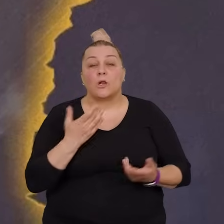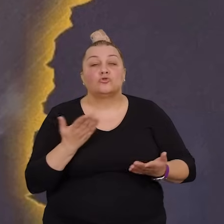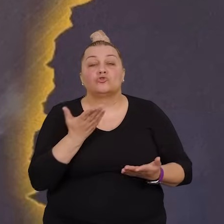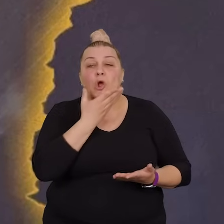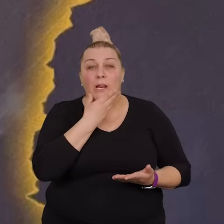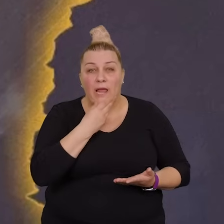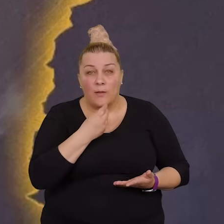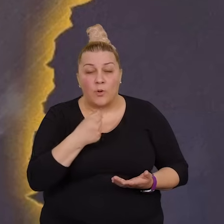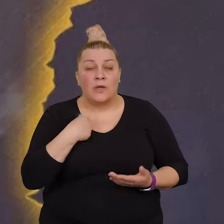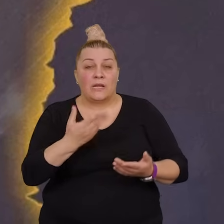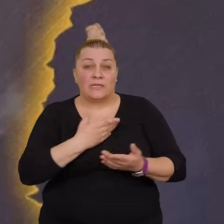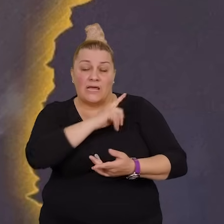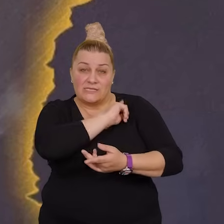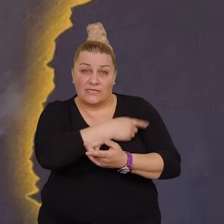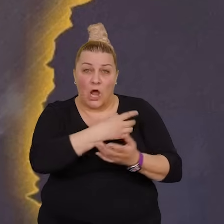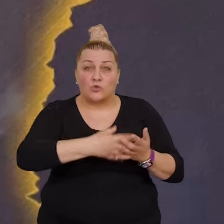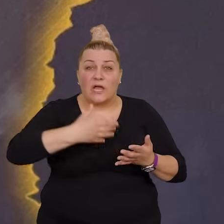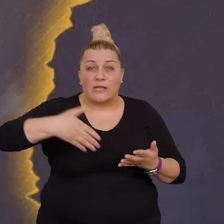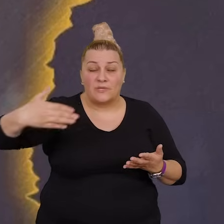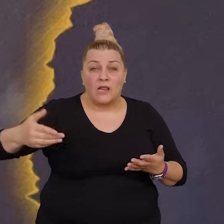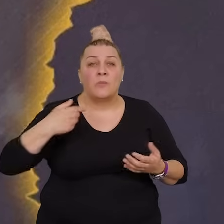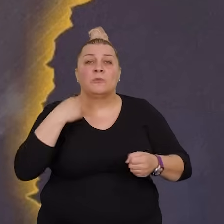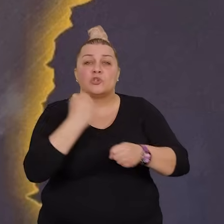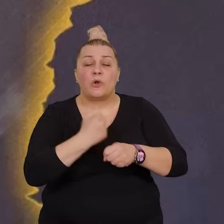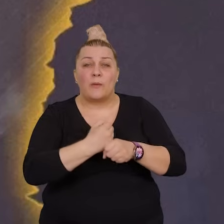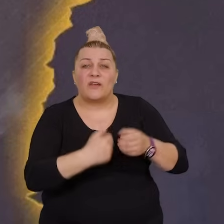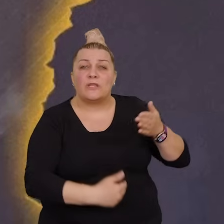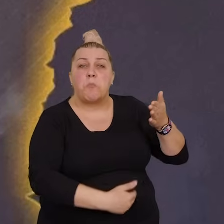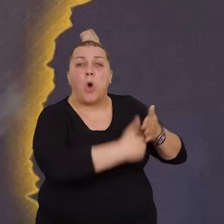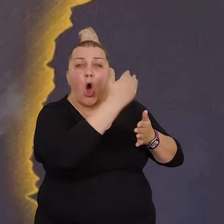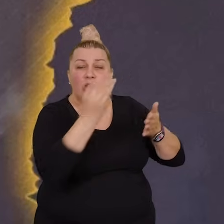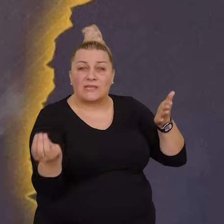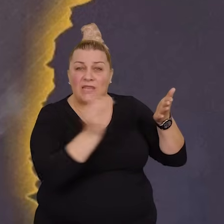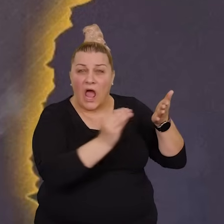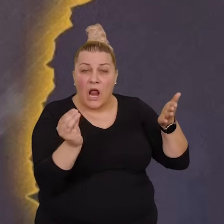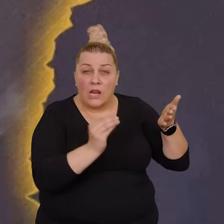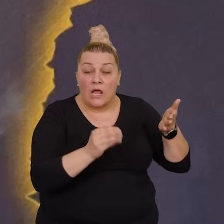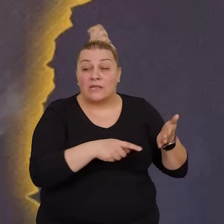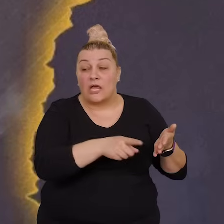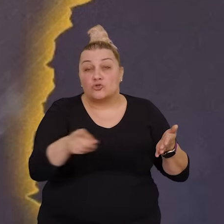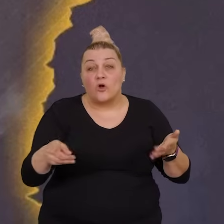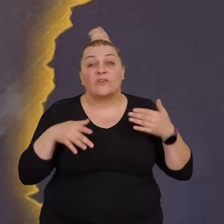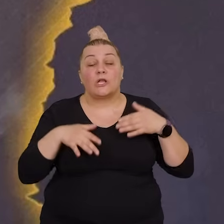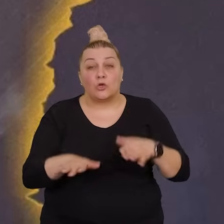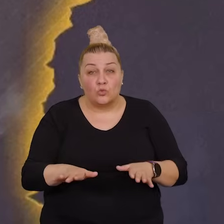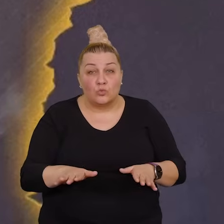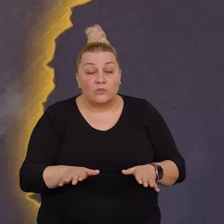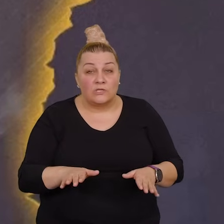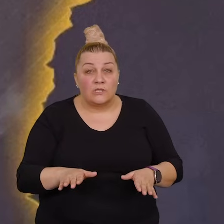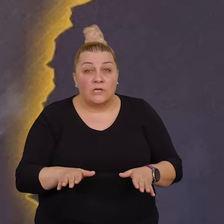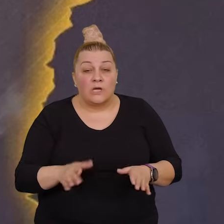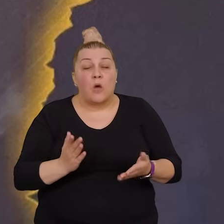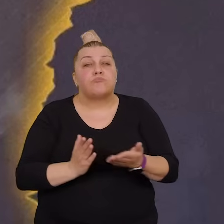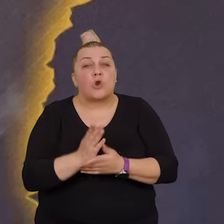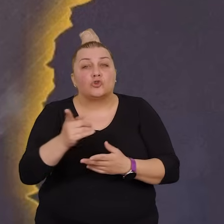i ono što meni daje snagu da ja nastavim dalje, mi ćemo napraviti portal sa svim tim stvarima, je to da su oni ipak, ti ljudi su prošli